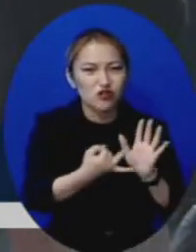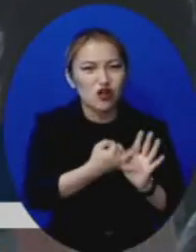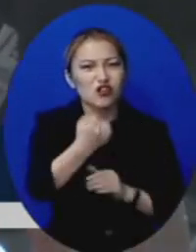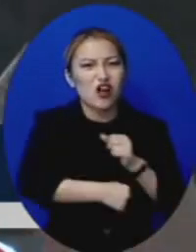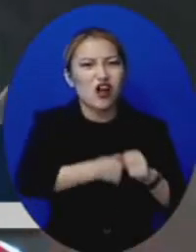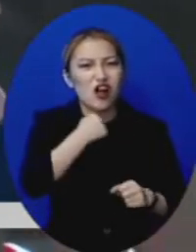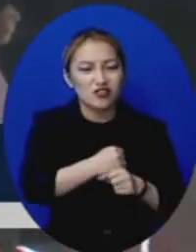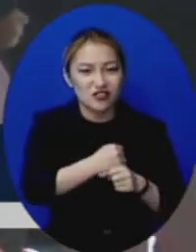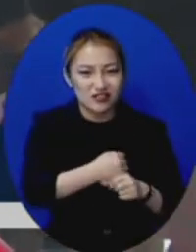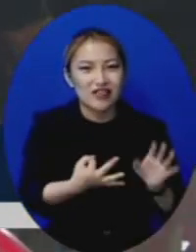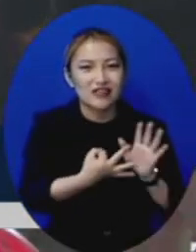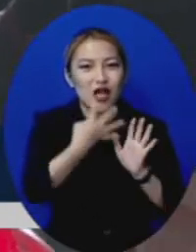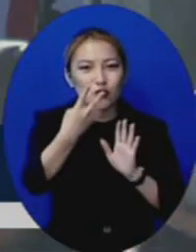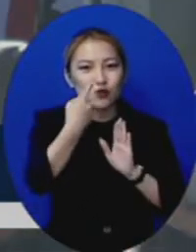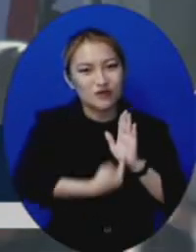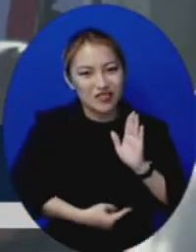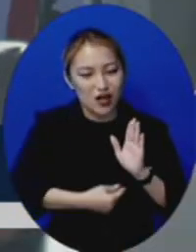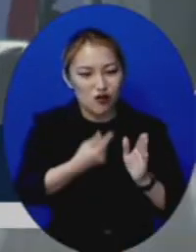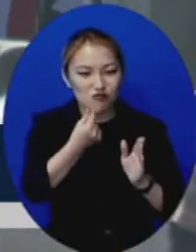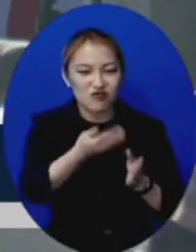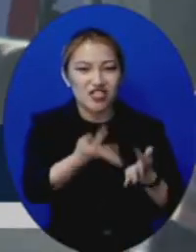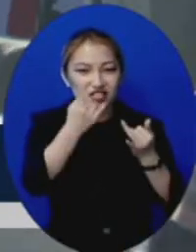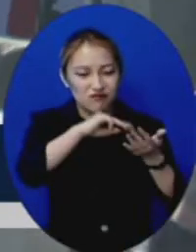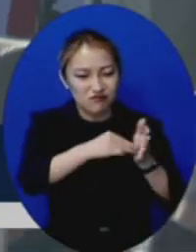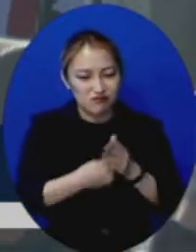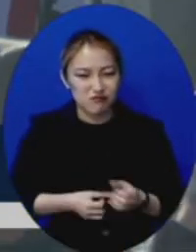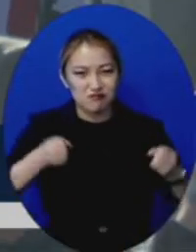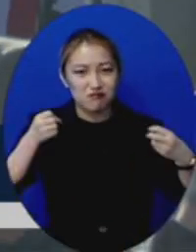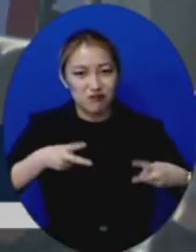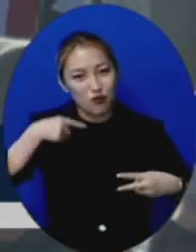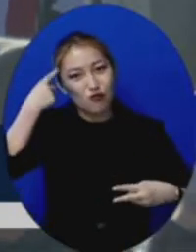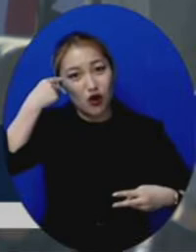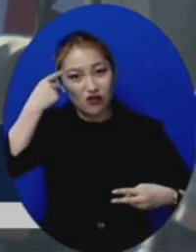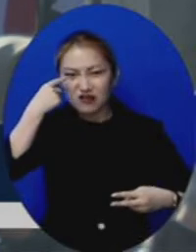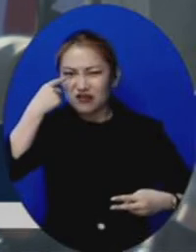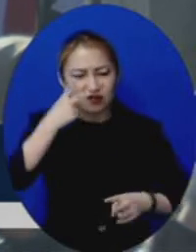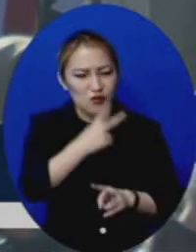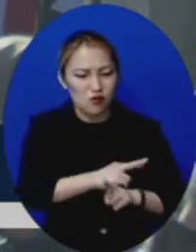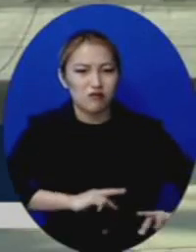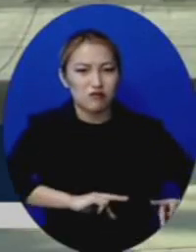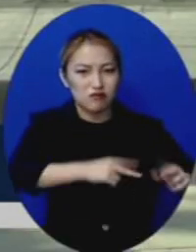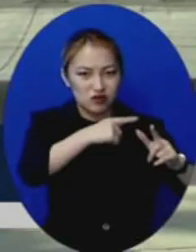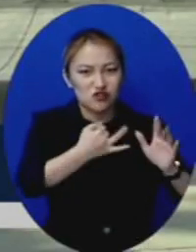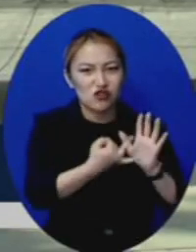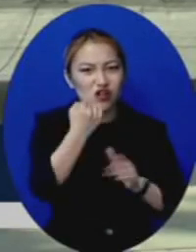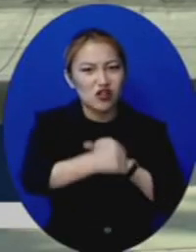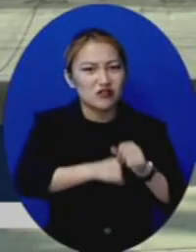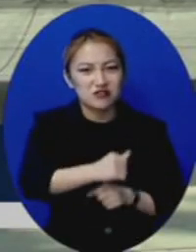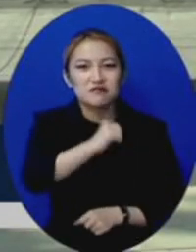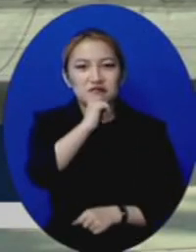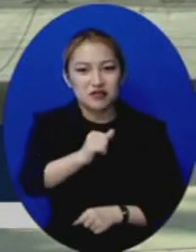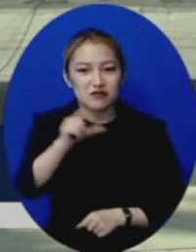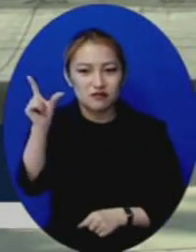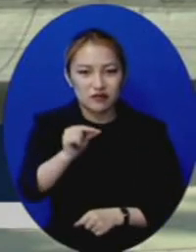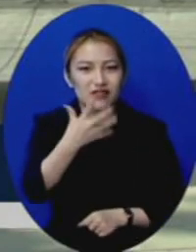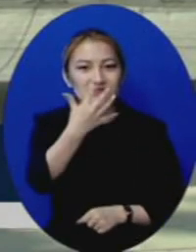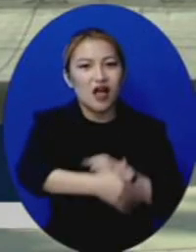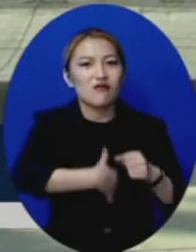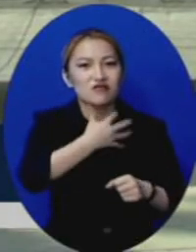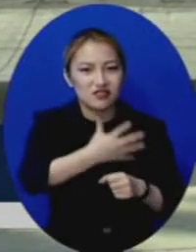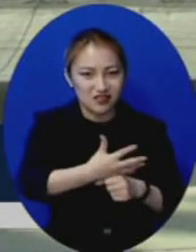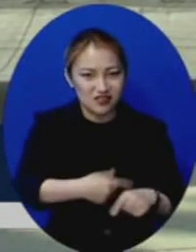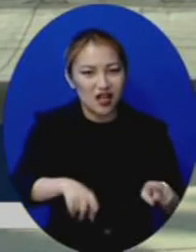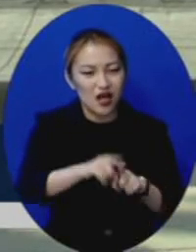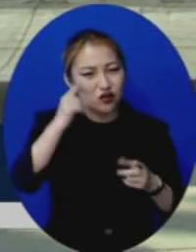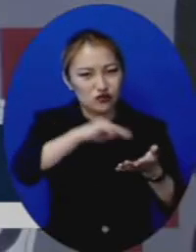буюу 84 сарын дундад цалингаар тогтоохоор өөрчилсөн. Одоо хуульд өөрчлөлт оруулж тэтгэврийг 7 жил бус 5 жилийн дунджаар тогтоох